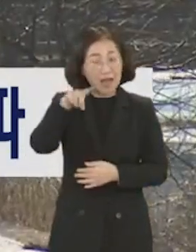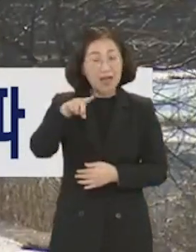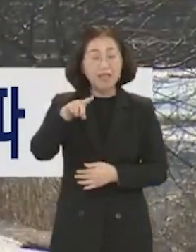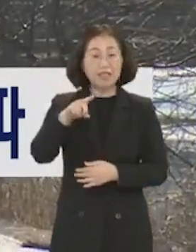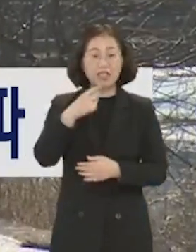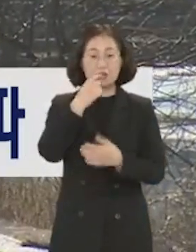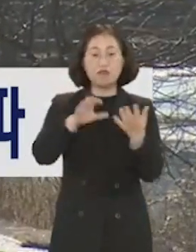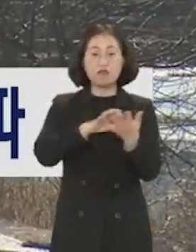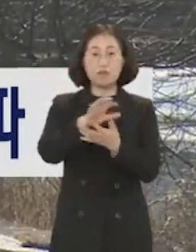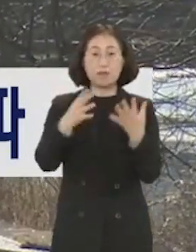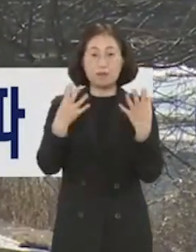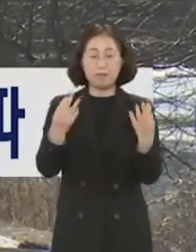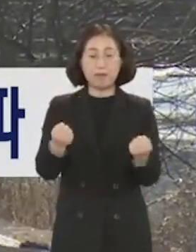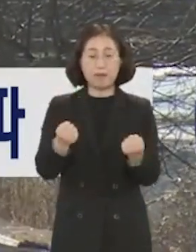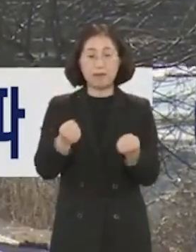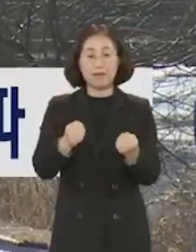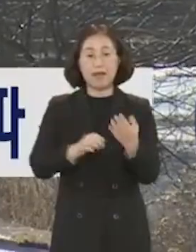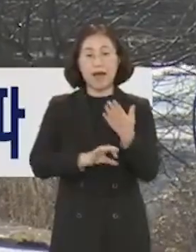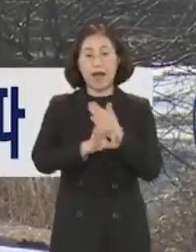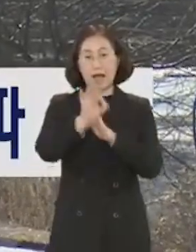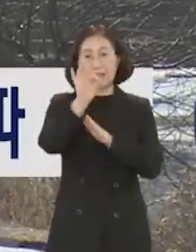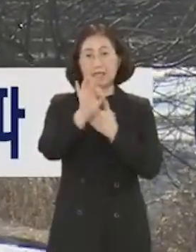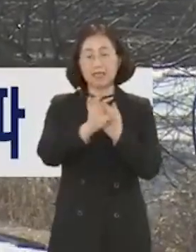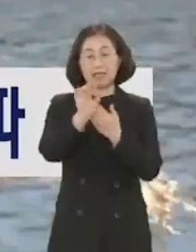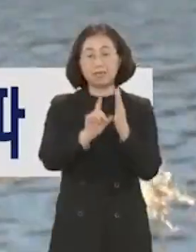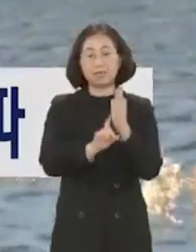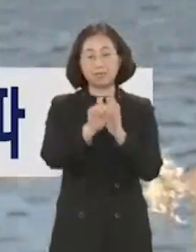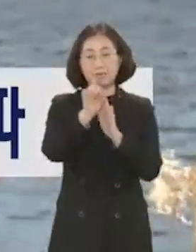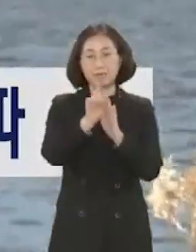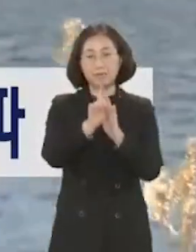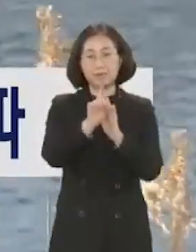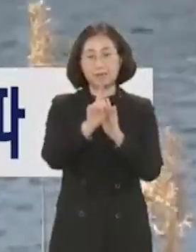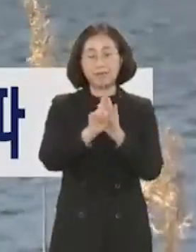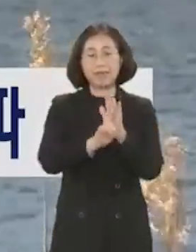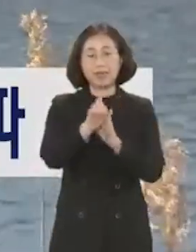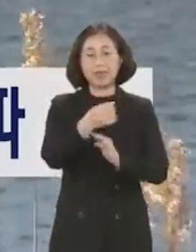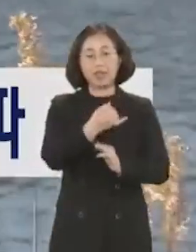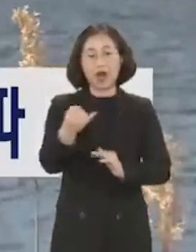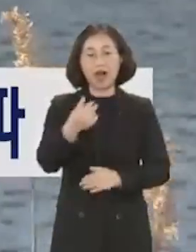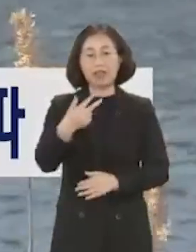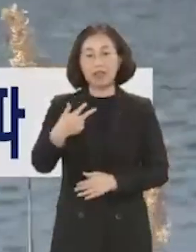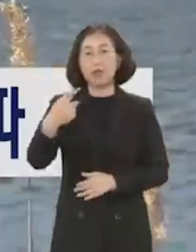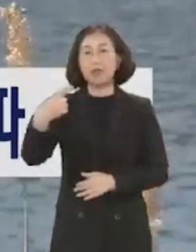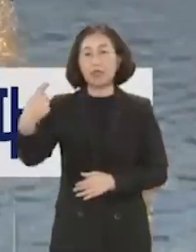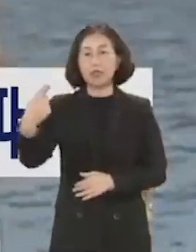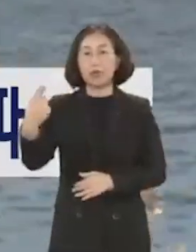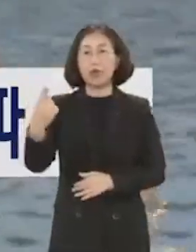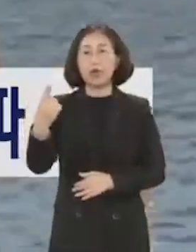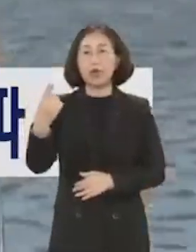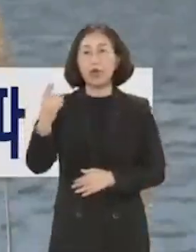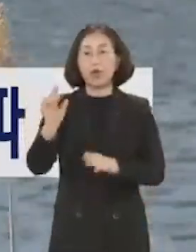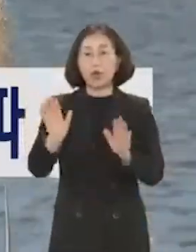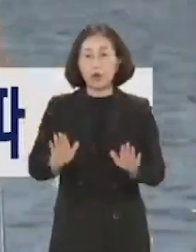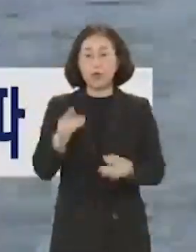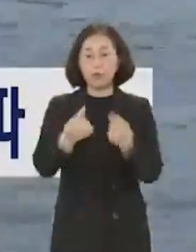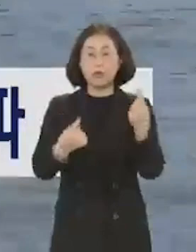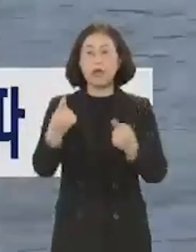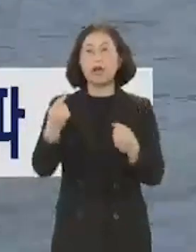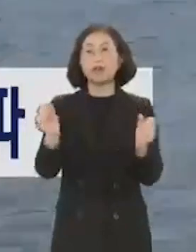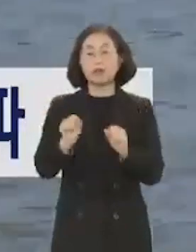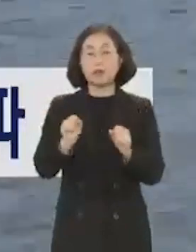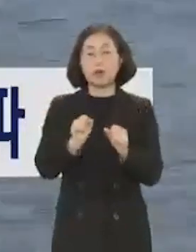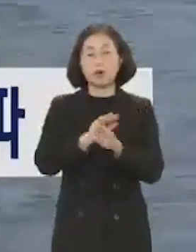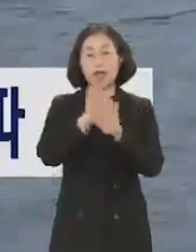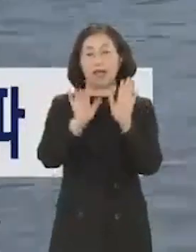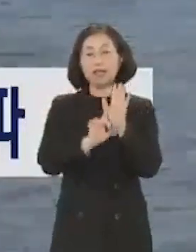대체로 구름 많겠고 아침 최저 기온이 영하 7도에서 영화 1도로 오늘보다 더 춥겠습니다 낮 최고